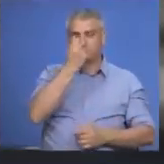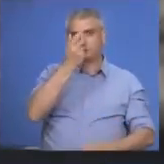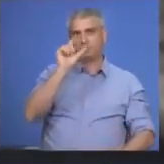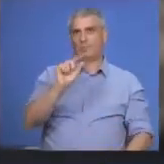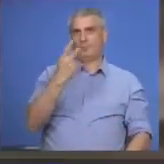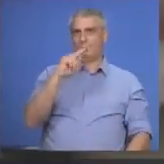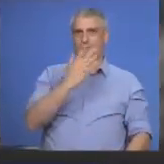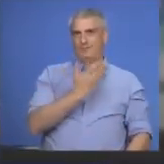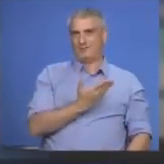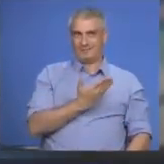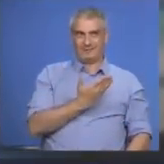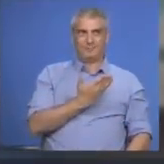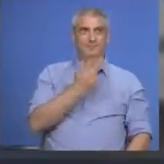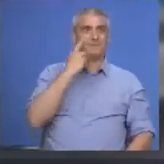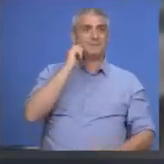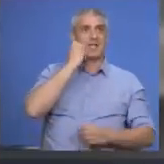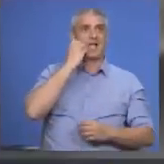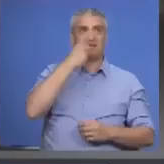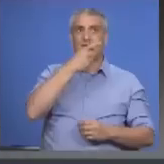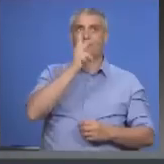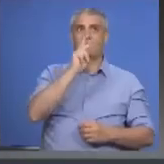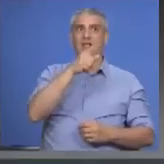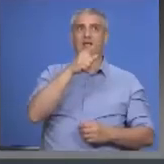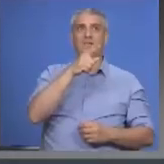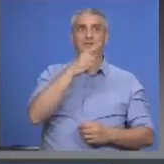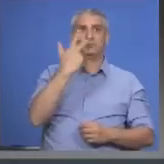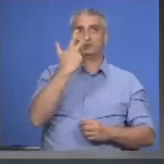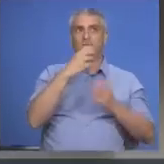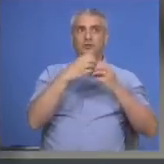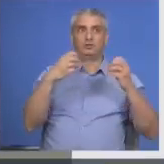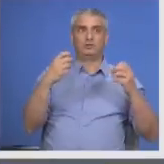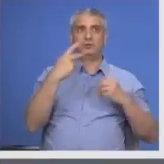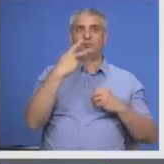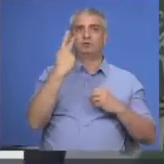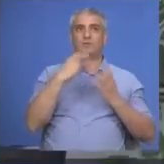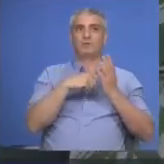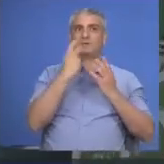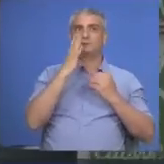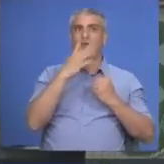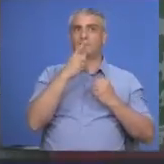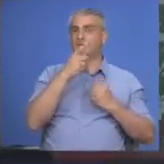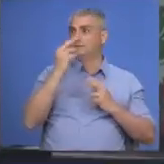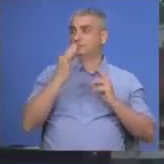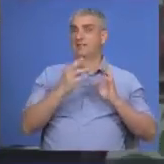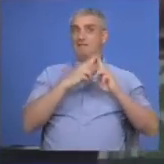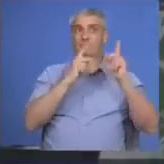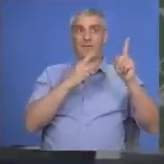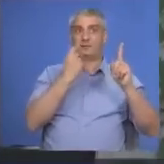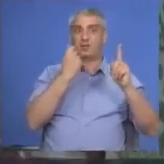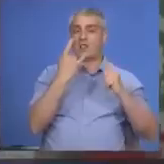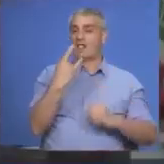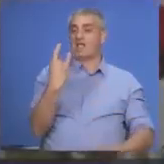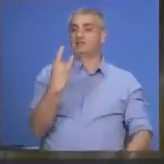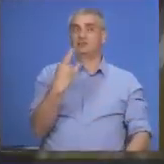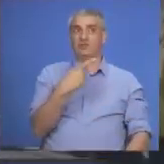נמוכים יותר. רשת עגבניות דגם קרפור, שלישייה ב-2.25 יורו. בסניף בפריז המחיר הוא